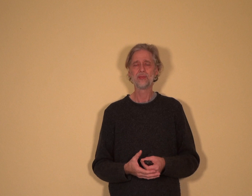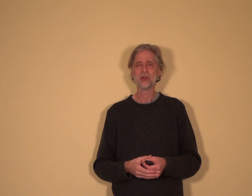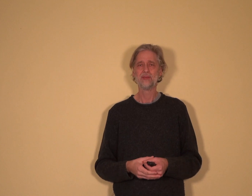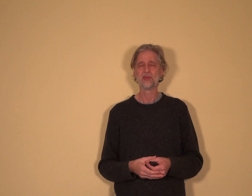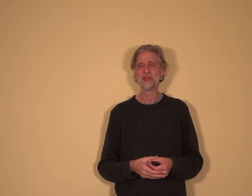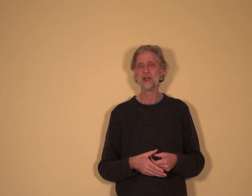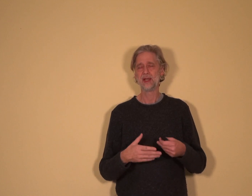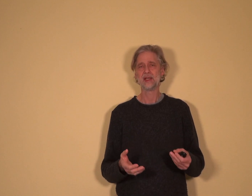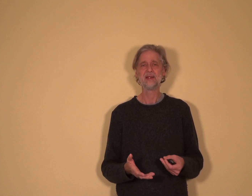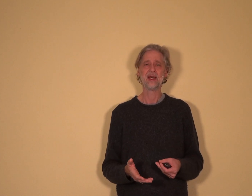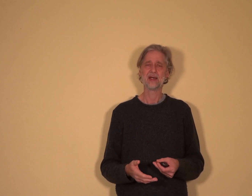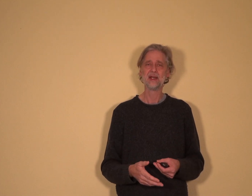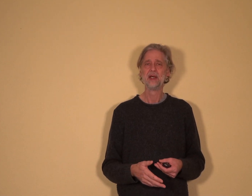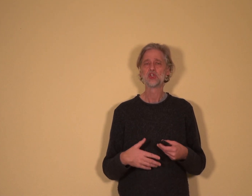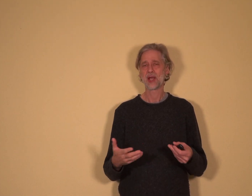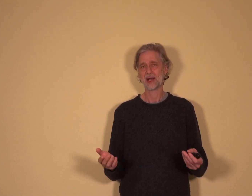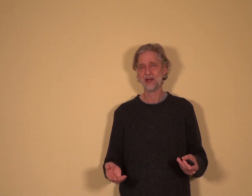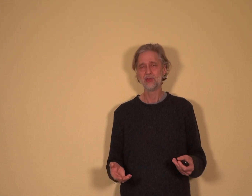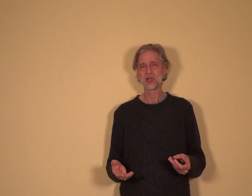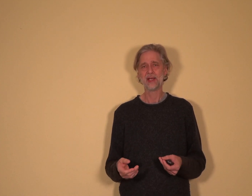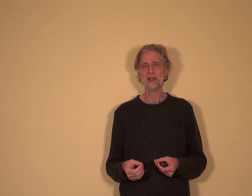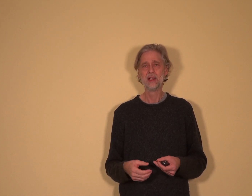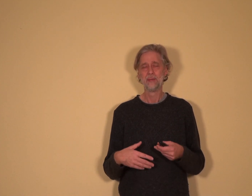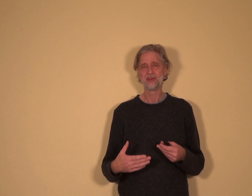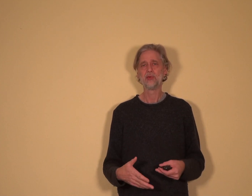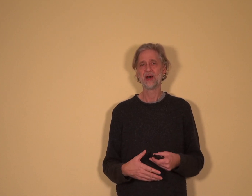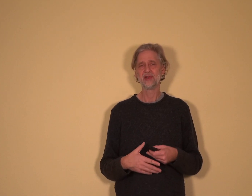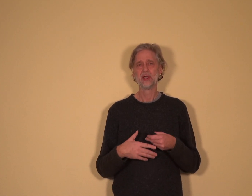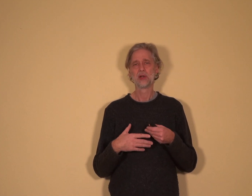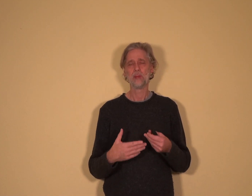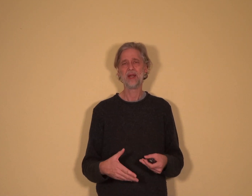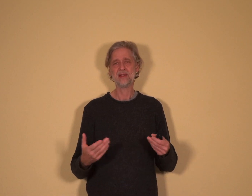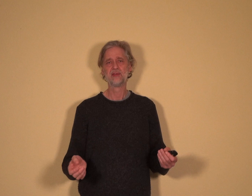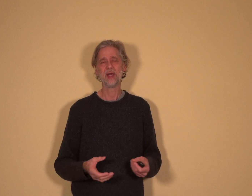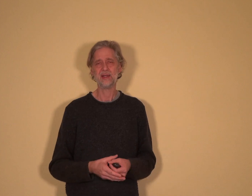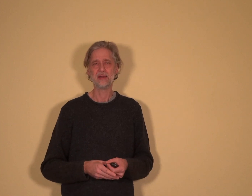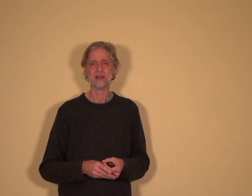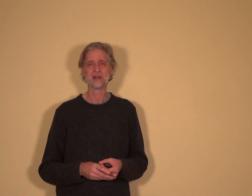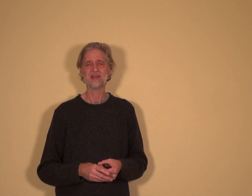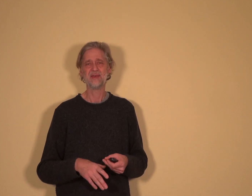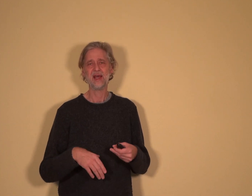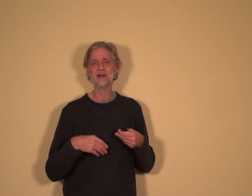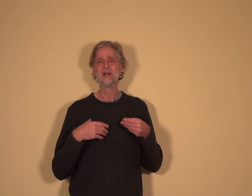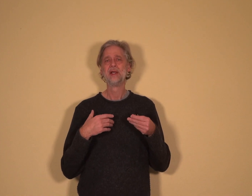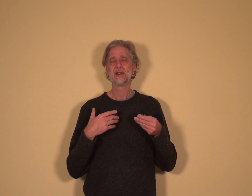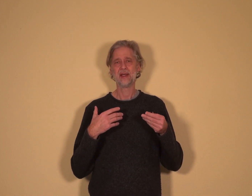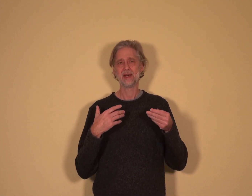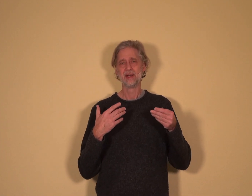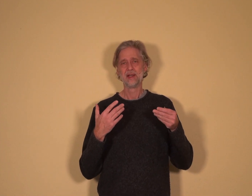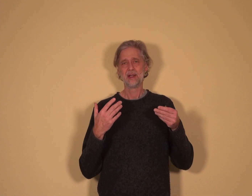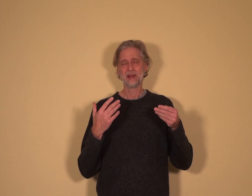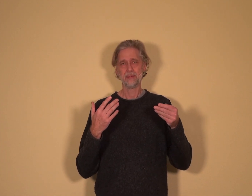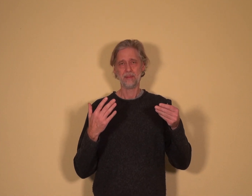Verbrennung von fossilen Energieträgern stark einzuschränken, beziehungsweise komplett zu beenden. Das wäre